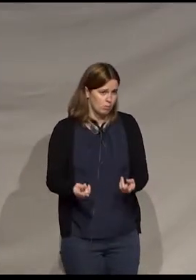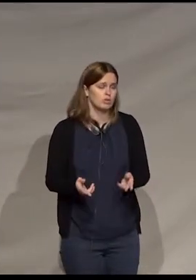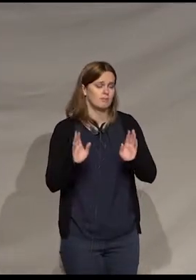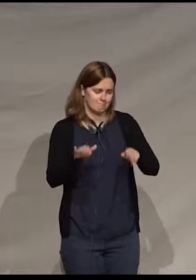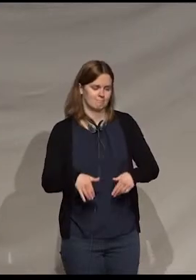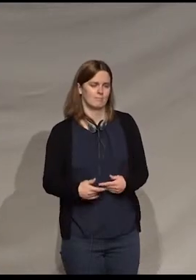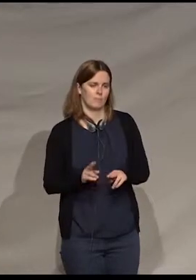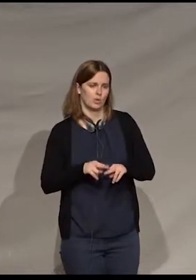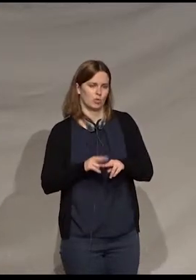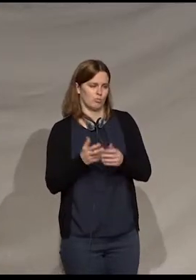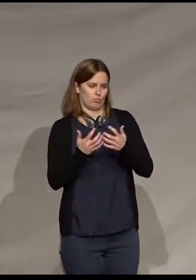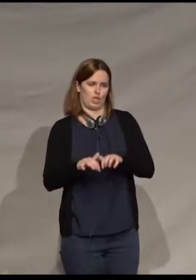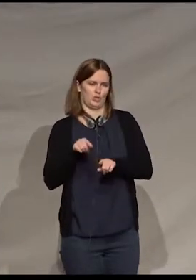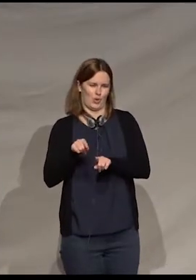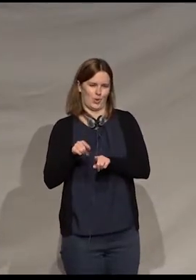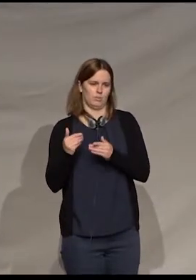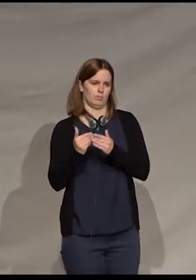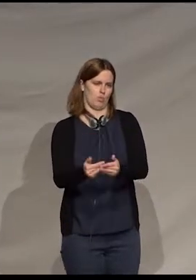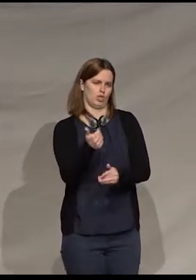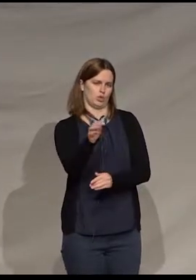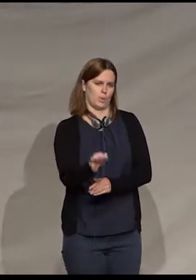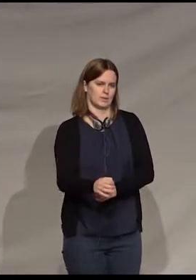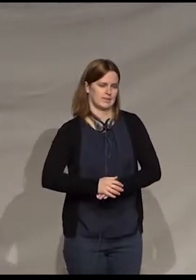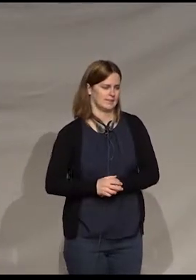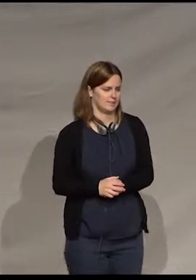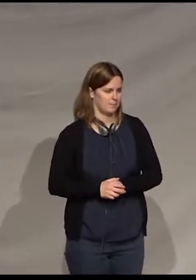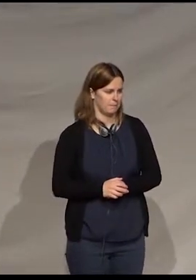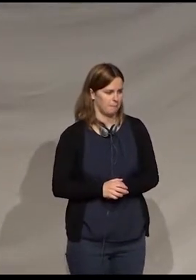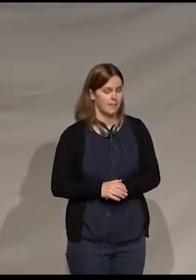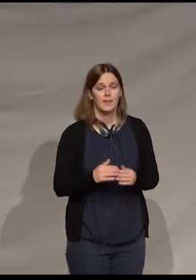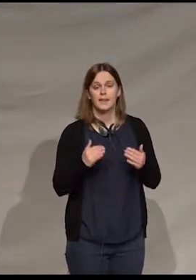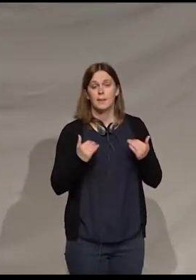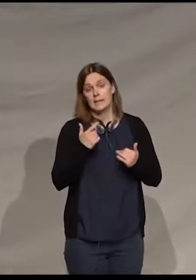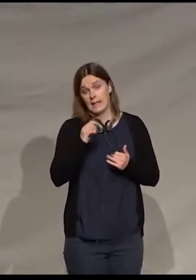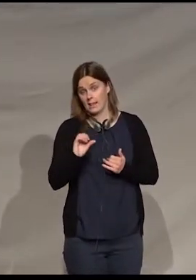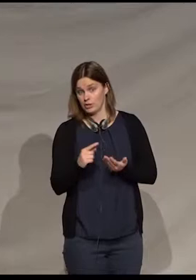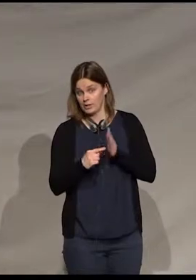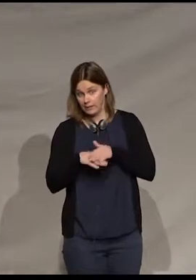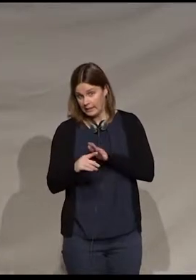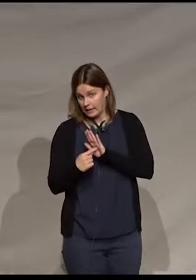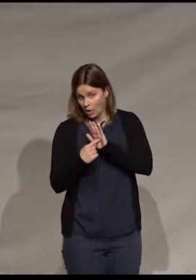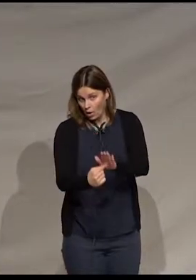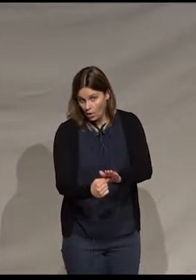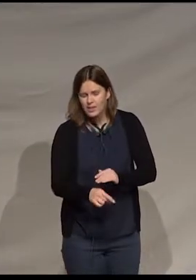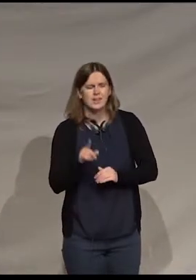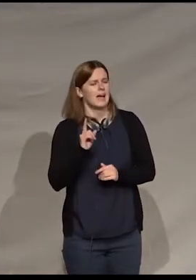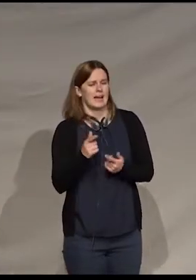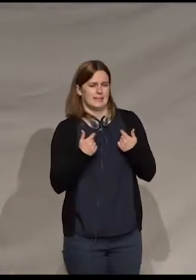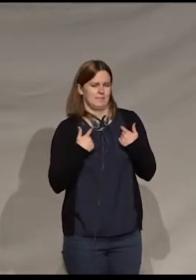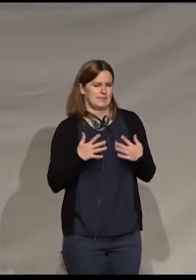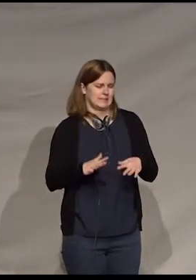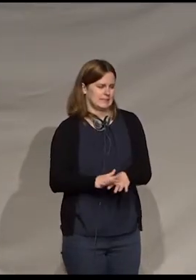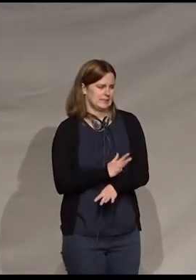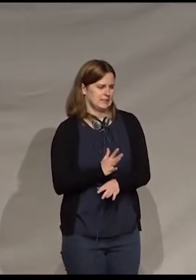v tuhle chvíli pustil další video, ale myslím si, že přejdeme pro jistotu k Skypeu a spojíme se s kolegou,